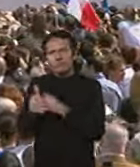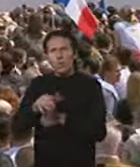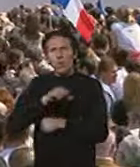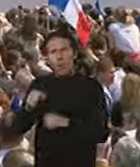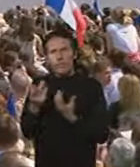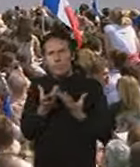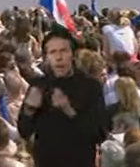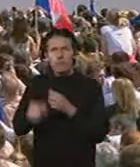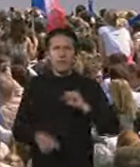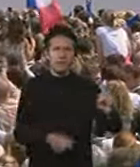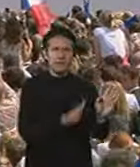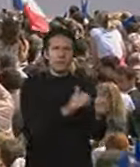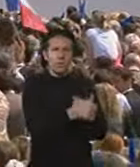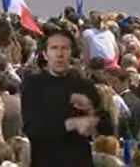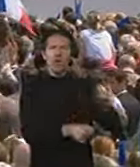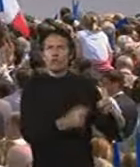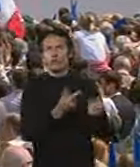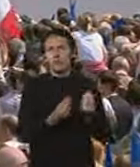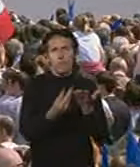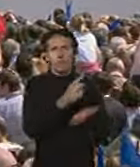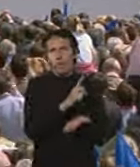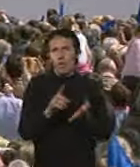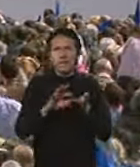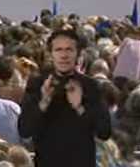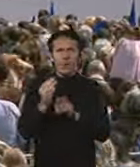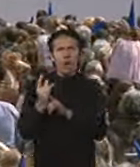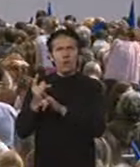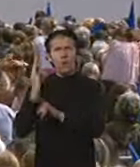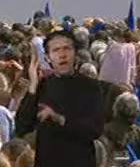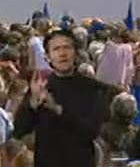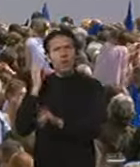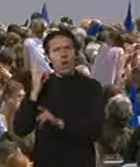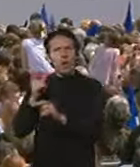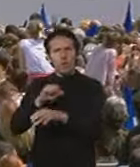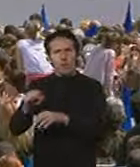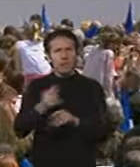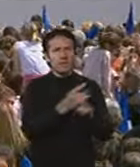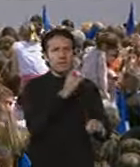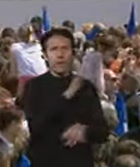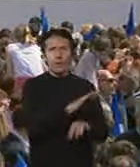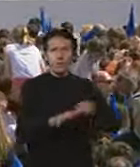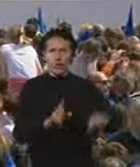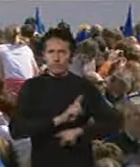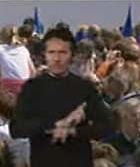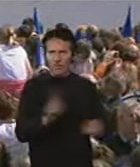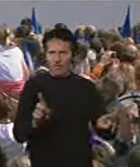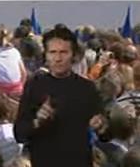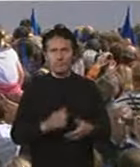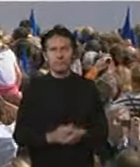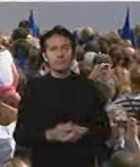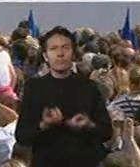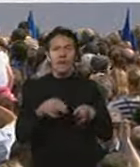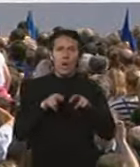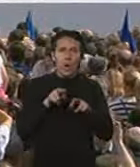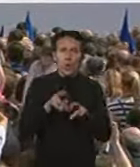gauche il n'y a pas pour nous une histoire de droite et une histoire de gauche il n'y a pas aujourd'hui dans la rue d'un côté